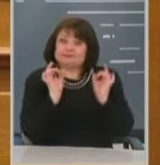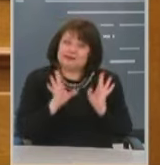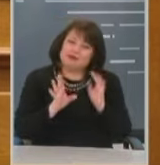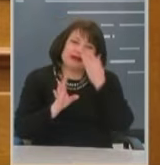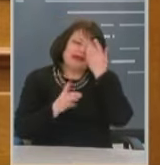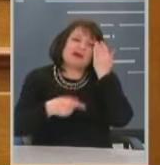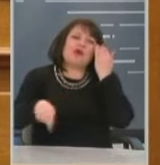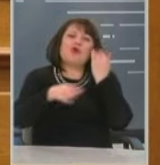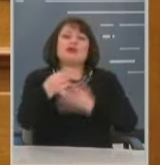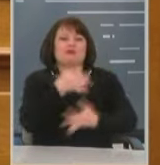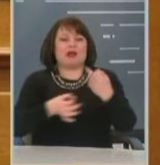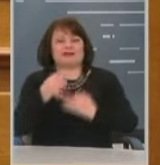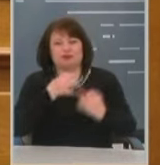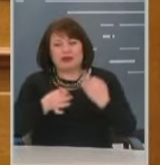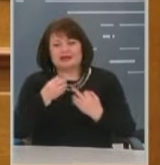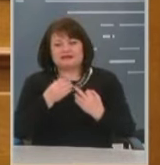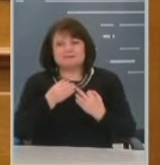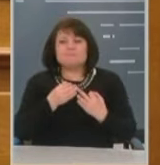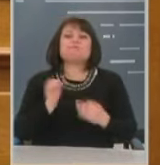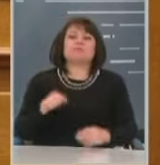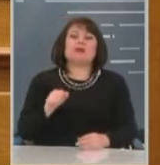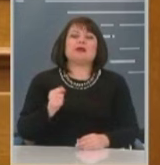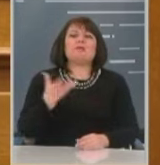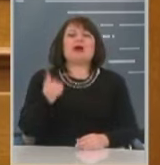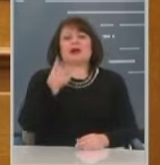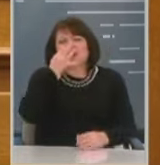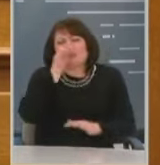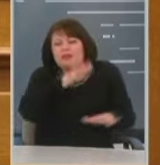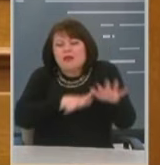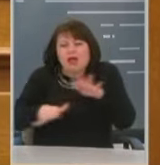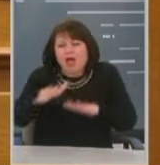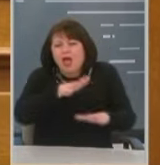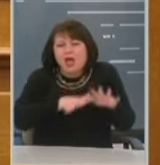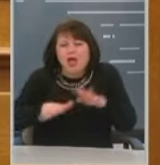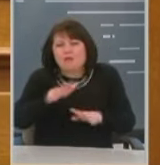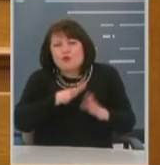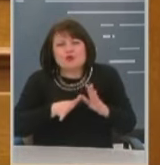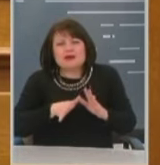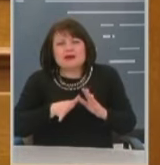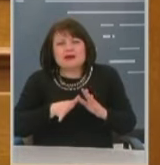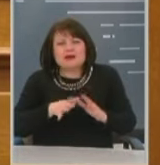όλοι αυτοί τους οποίους επικαλείστε, μπορούνται και λένε ναι, υπάρχει διαπλοκή. Εγώ, αλλά και άλλοι συναδελφοί μου.